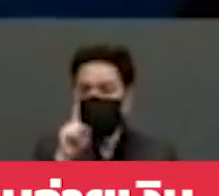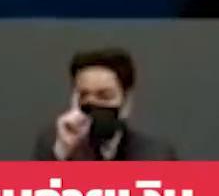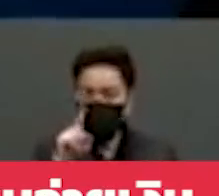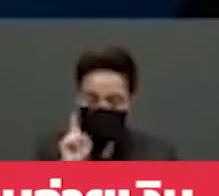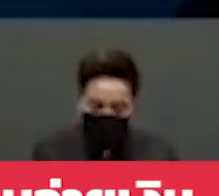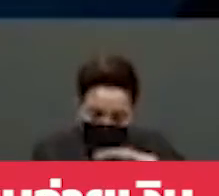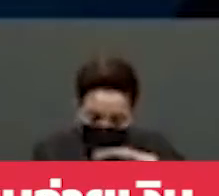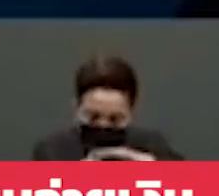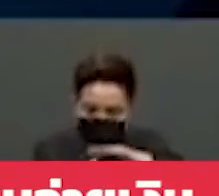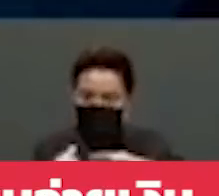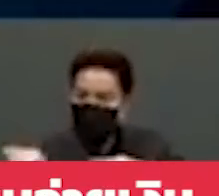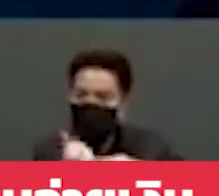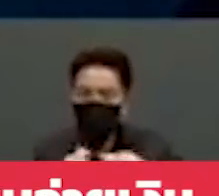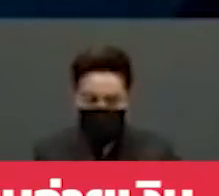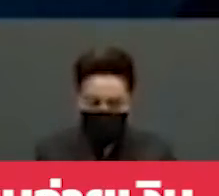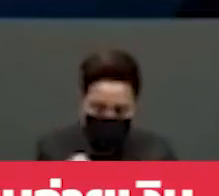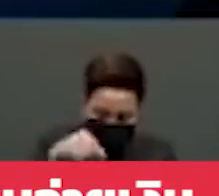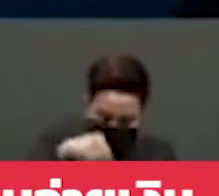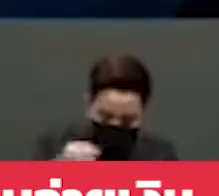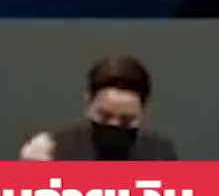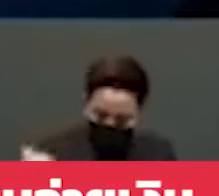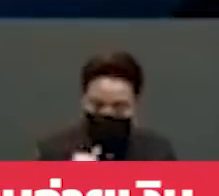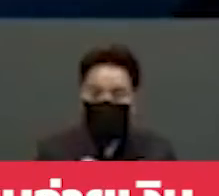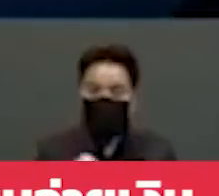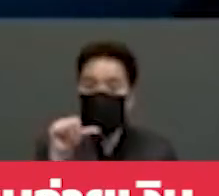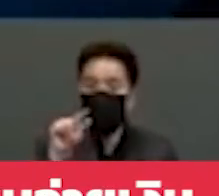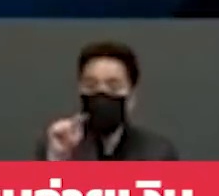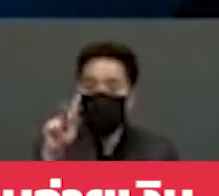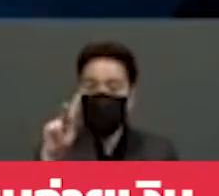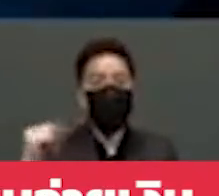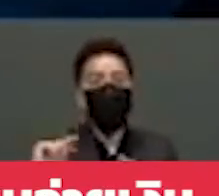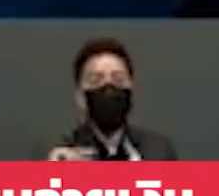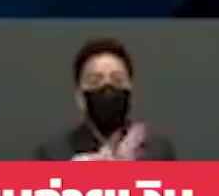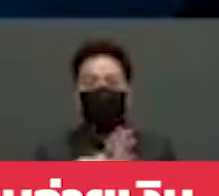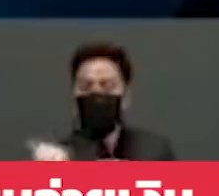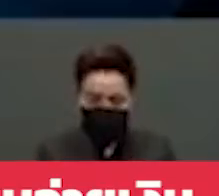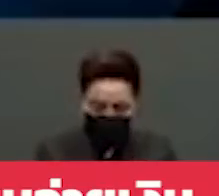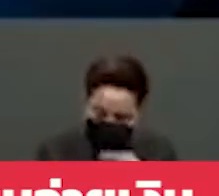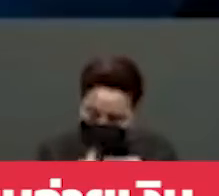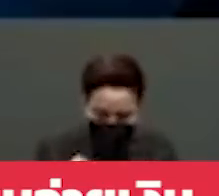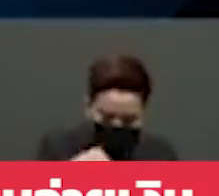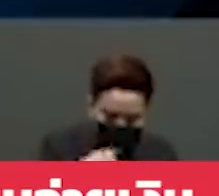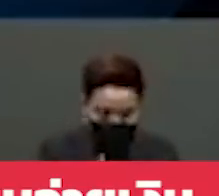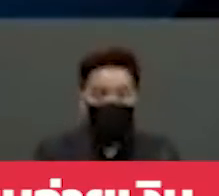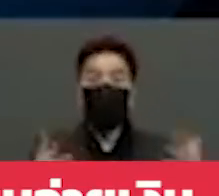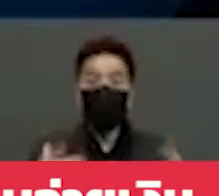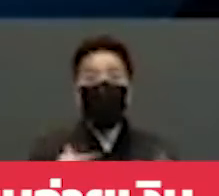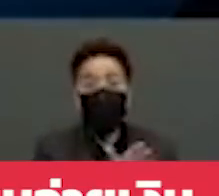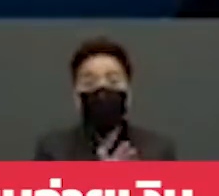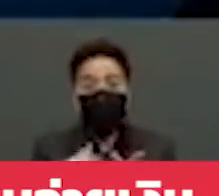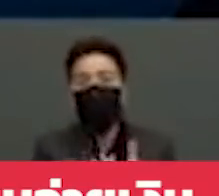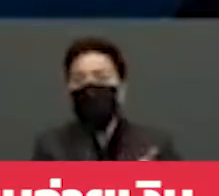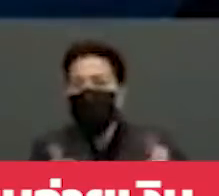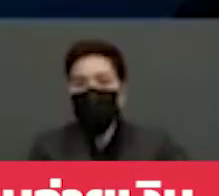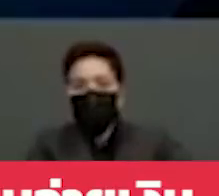สปปชื่อแนวโน้มติดเชื้อใหม่รถตรงบ้านใจใช้มาตรการเข้มงวดลดการติดเชื้อได้ 25%ย้ำเปิดจองวัคซีนไฟ